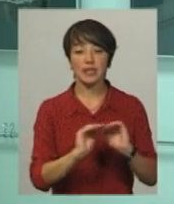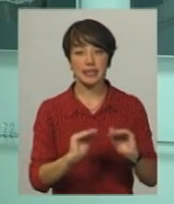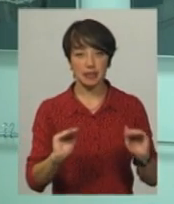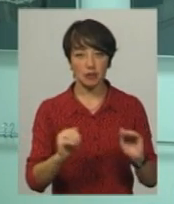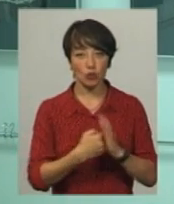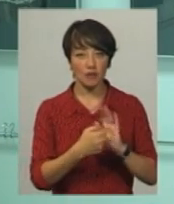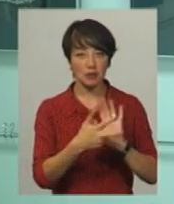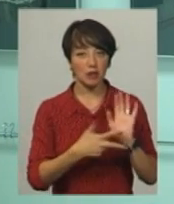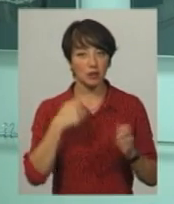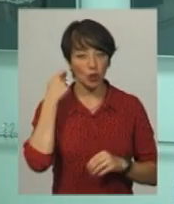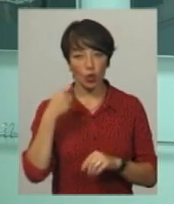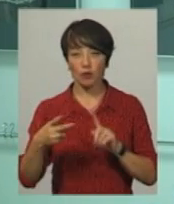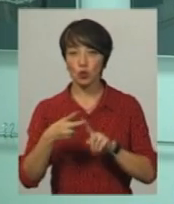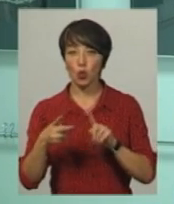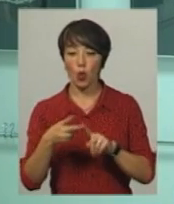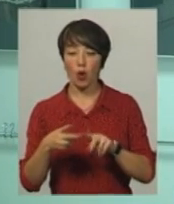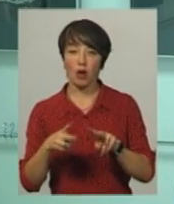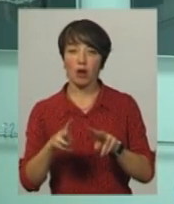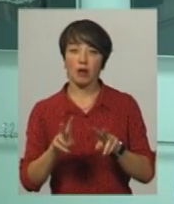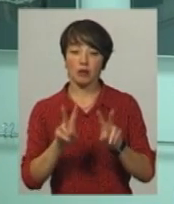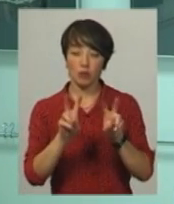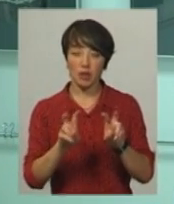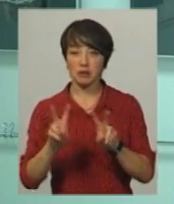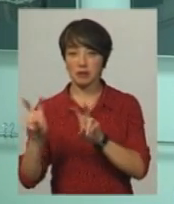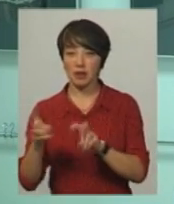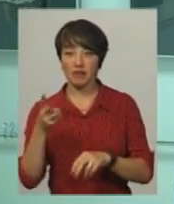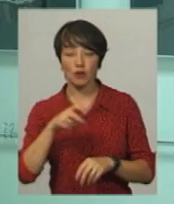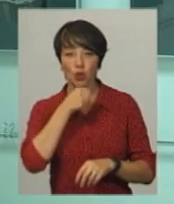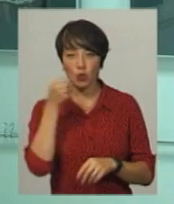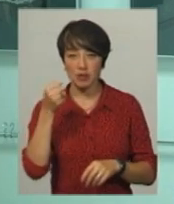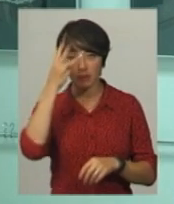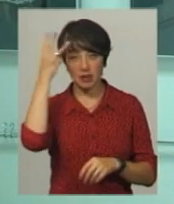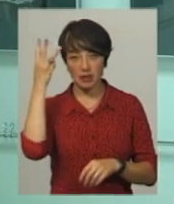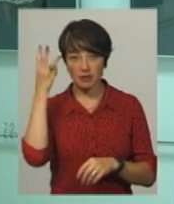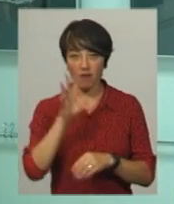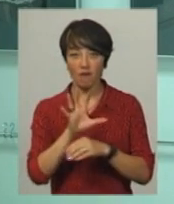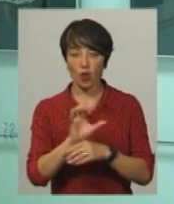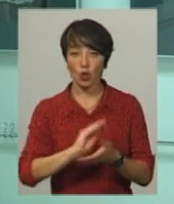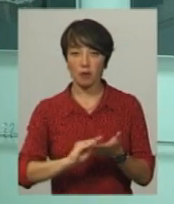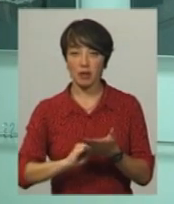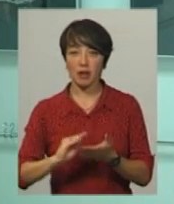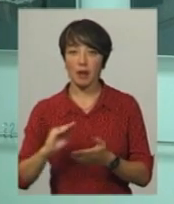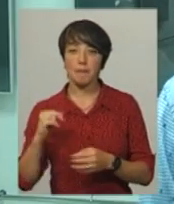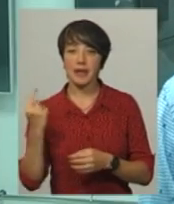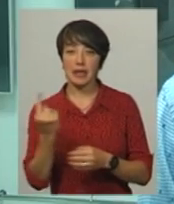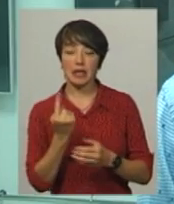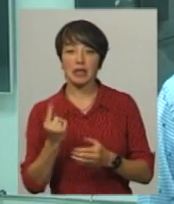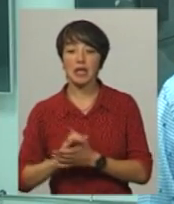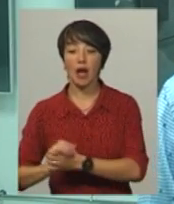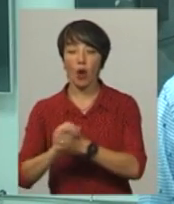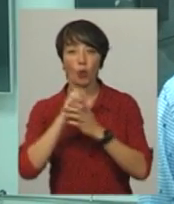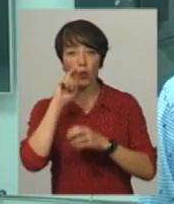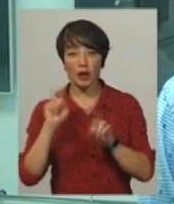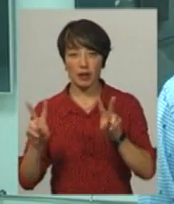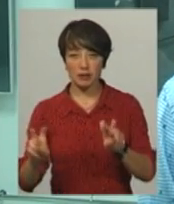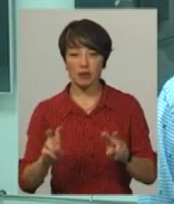до 18 років. І дві дорослих номінації – це «Хмельницький фоторепортер» та «Ми – єдина Україна». З всіма